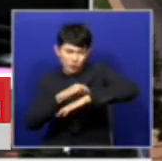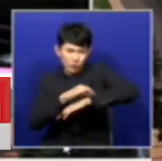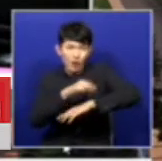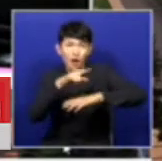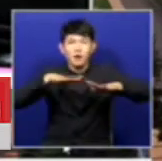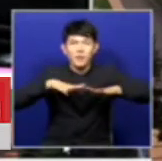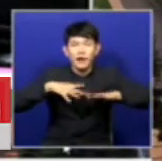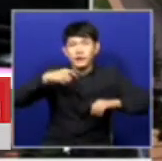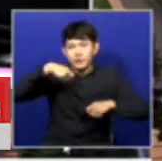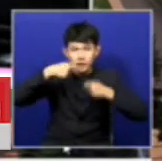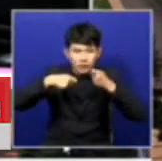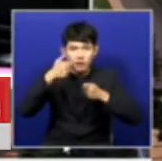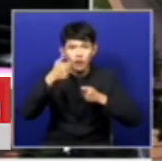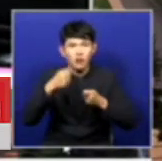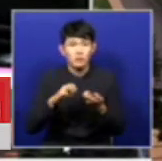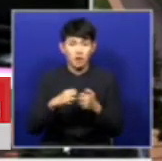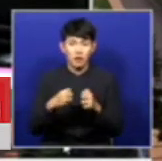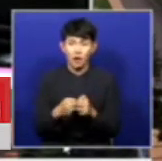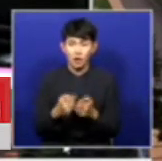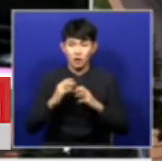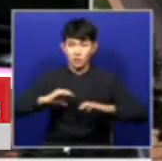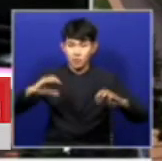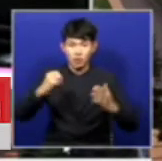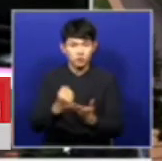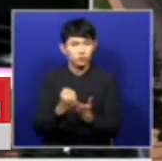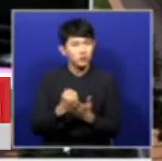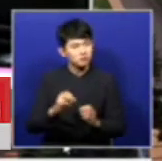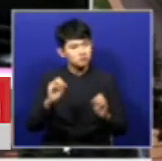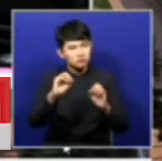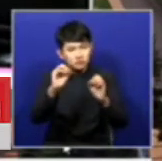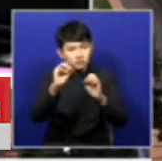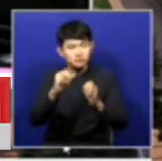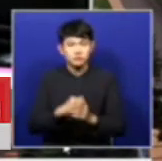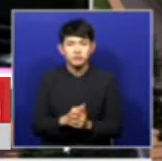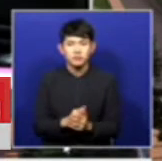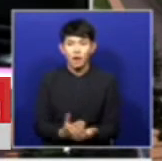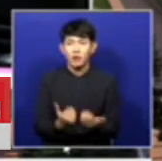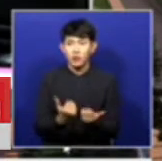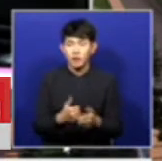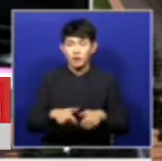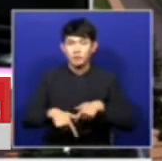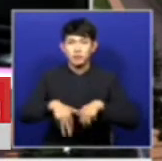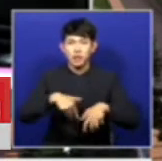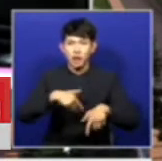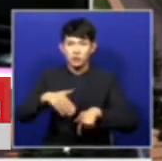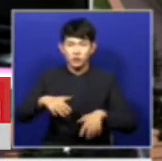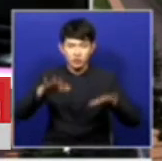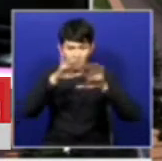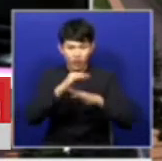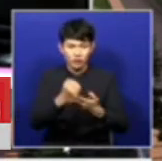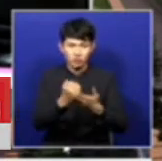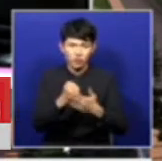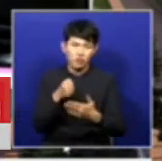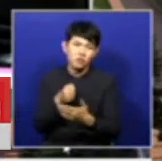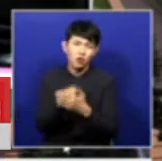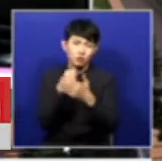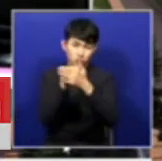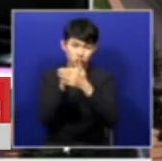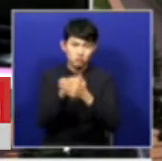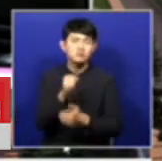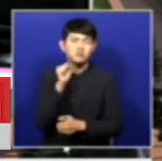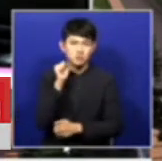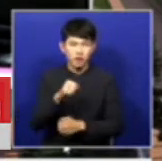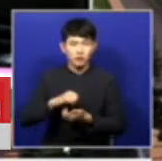ไม่ได้รับการเหลียวแลเลยเพราะฉะนั้นเนี่ยเมื่อเราจะใช้พี่น้องประชาชนเป็นด่านหน้าในการต่อสู้แน่นอนร่ว